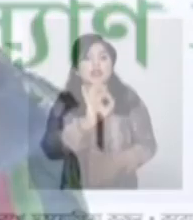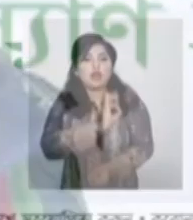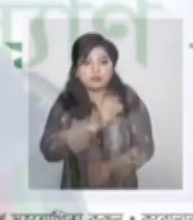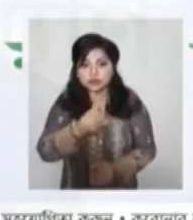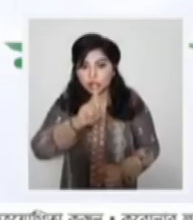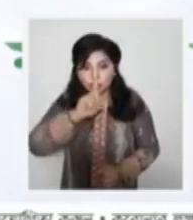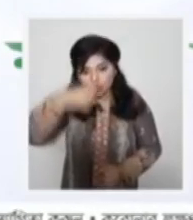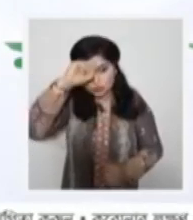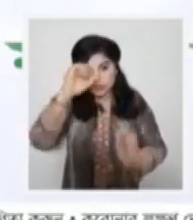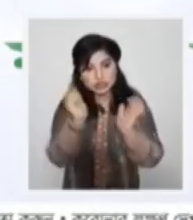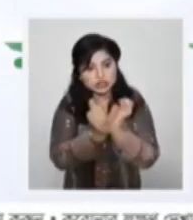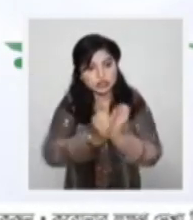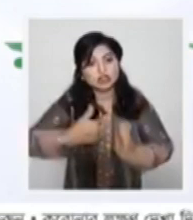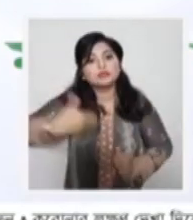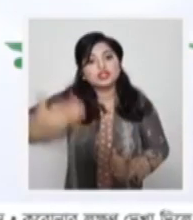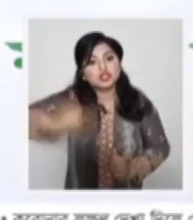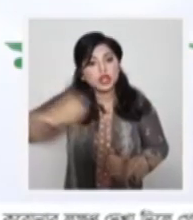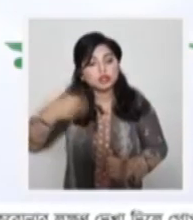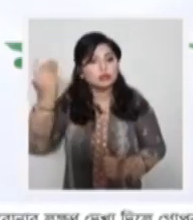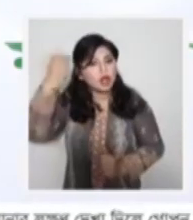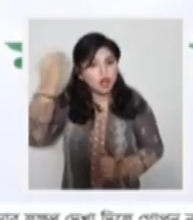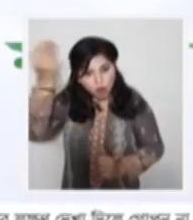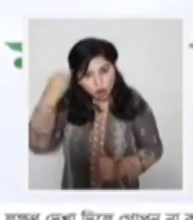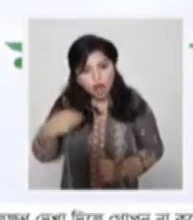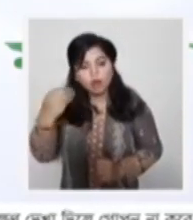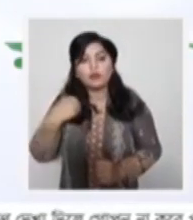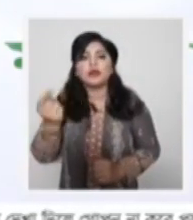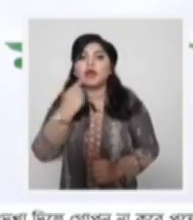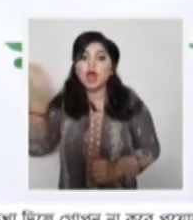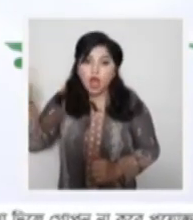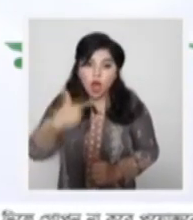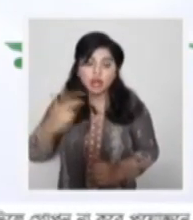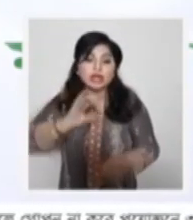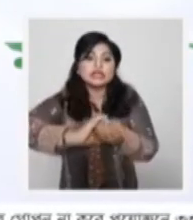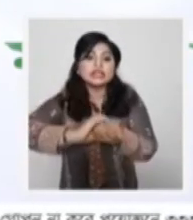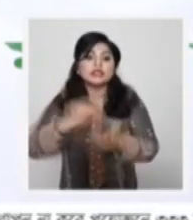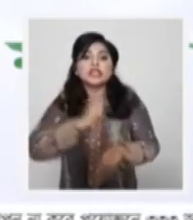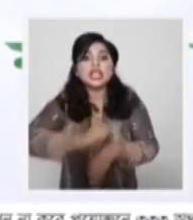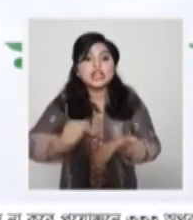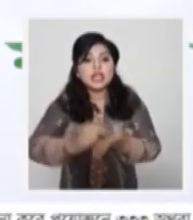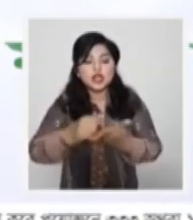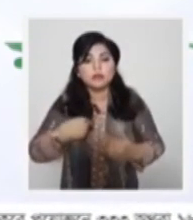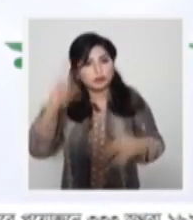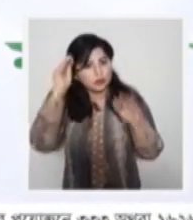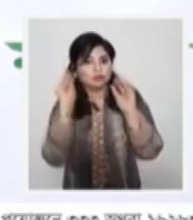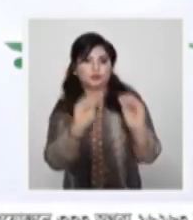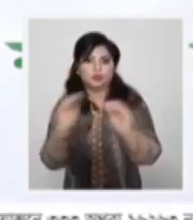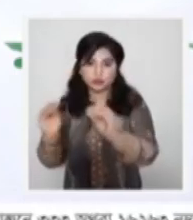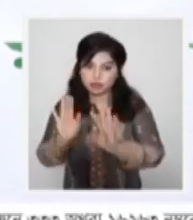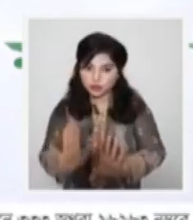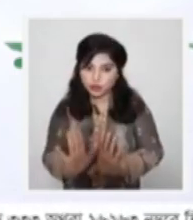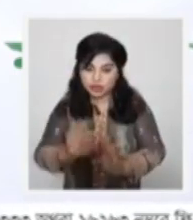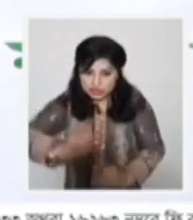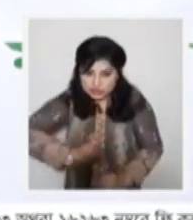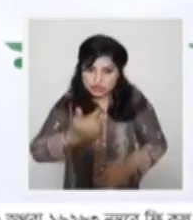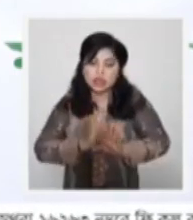রাখি। স্বাস্থ্য অধিদপ্তর থেকে, স্বাস্থ্য মন্ত্রণালয় থেকে এবং কি মাননীয় প্রধানমন্ত্রীও সারাক্ষণই আমাদের স্বাস্থ্যবিধি মেনে রাখার জন্য উপদেশ